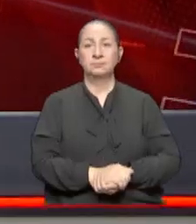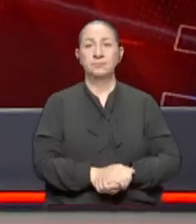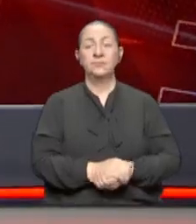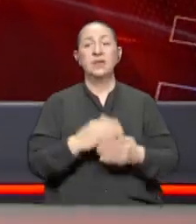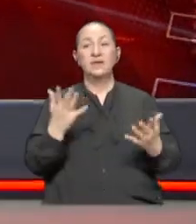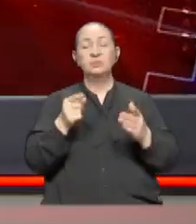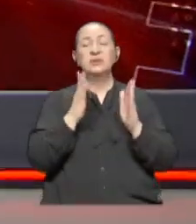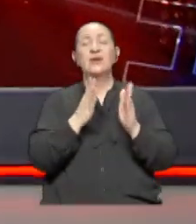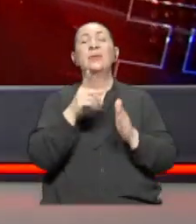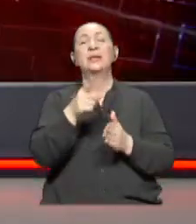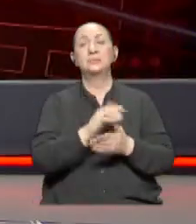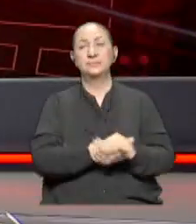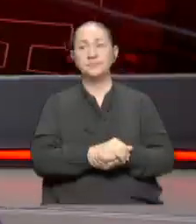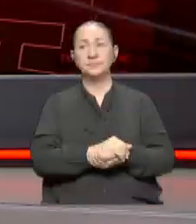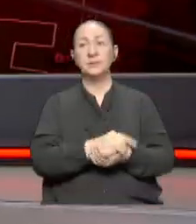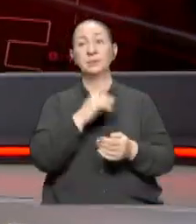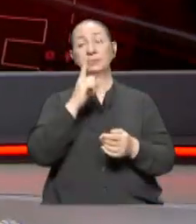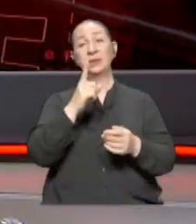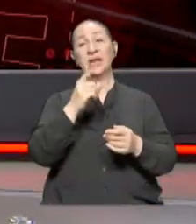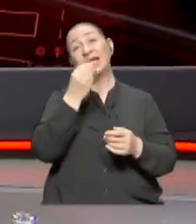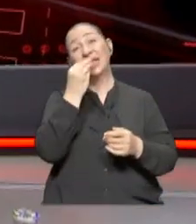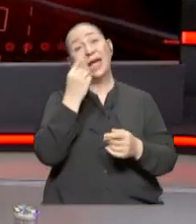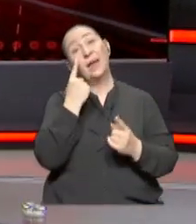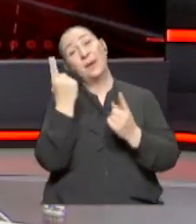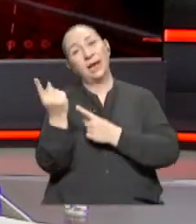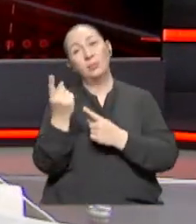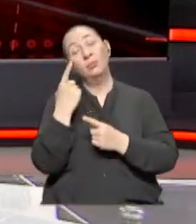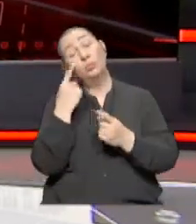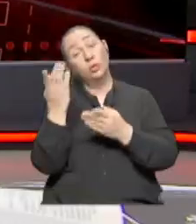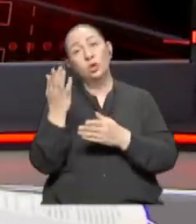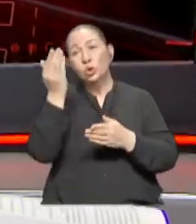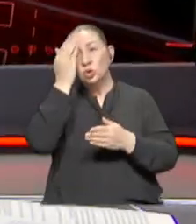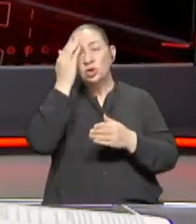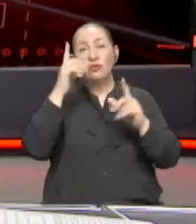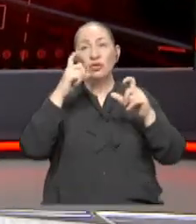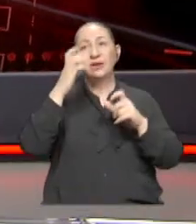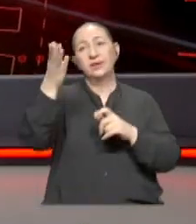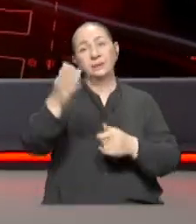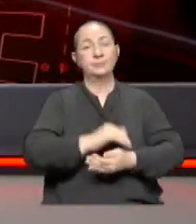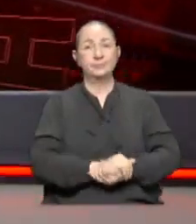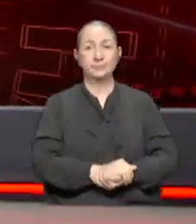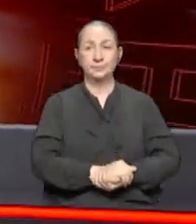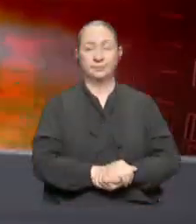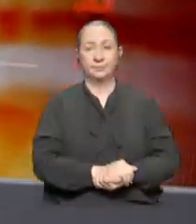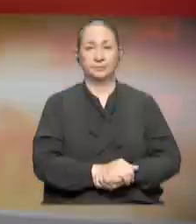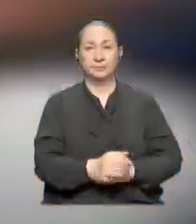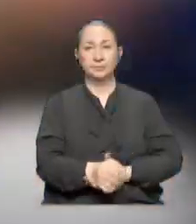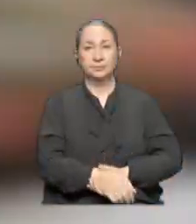mi Evet şimdi devam edelim bir de durumun gıda tarafına bakalım Buyurun yoksulluğun fotoğrafını